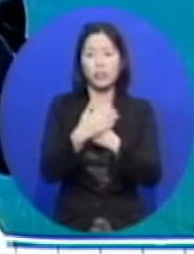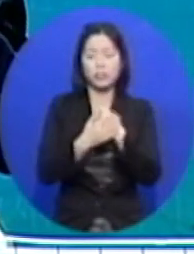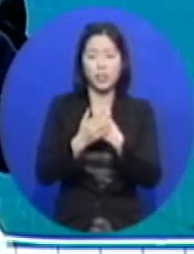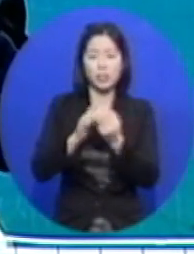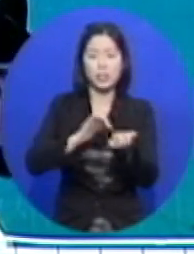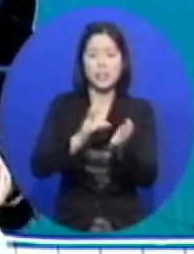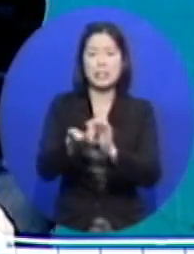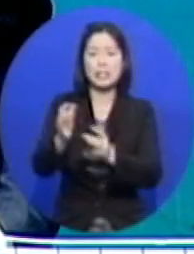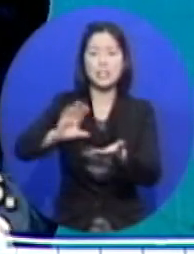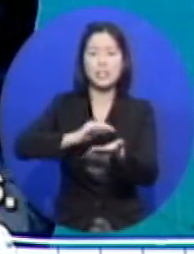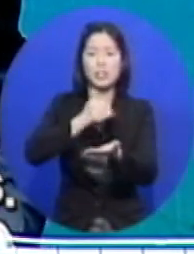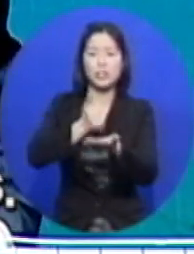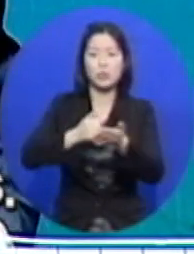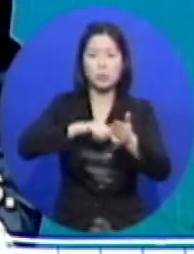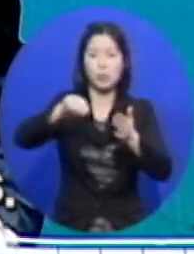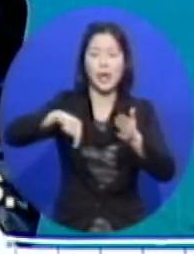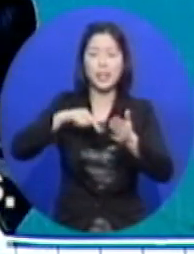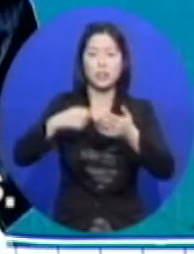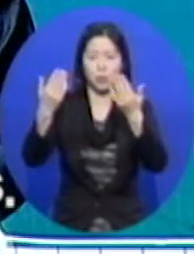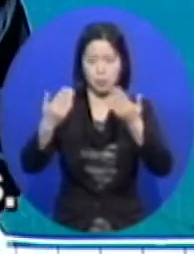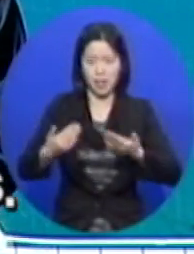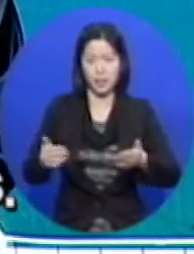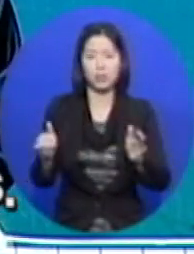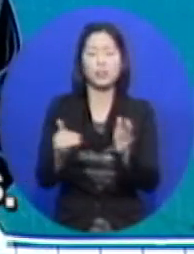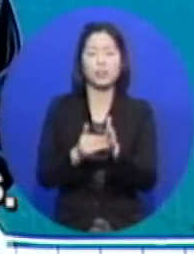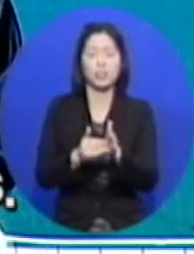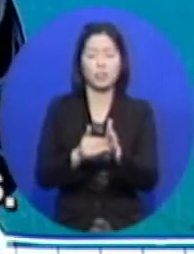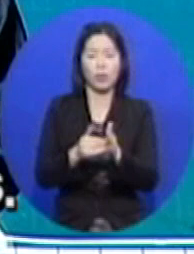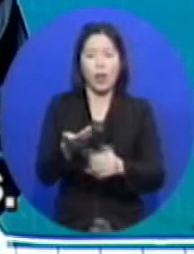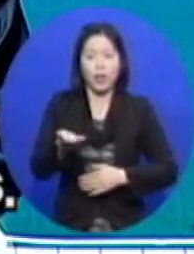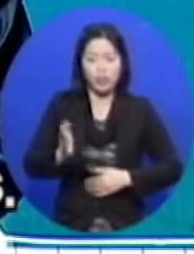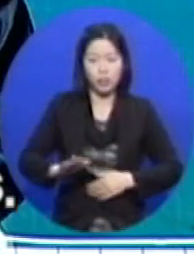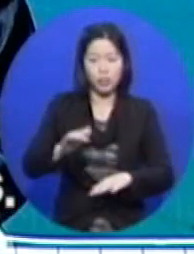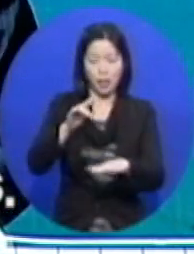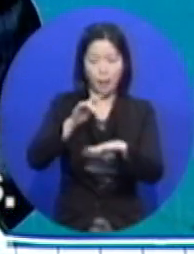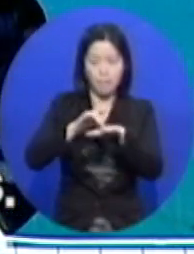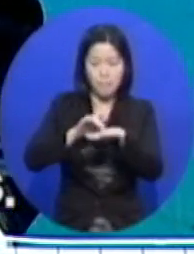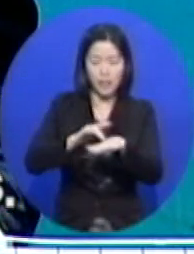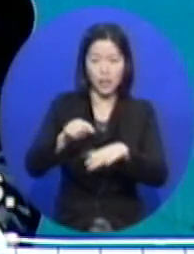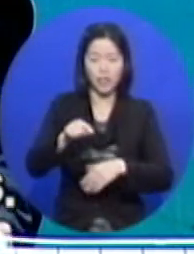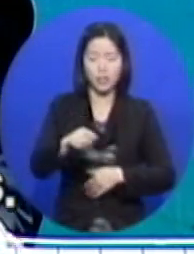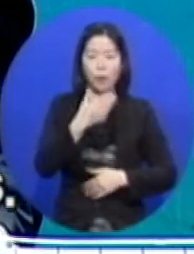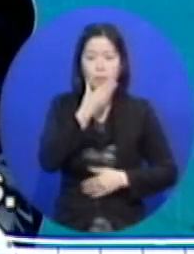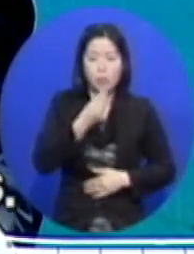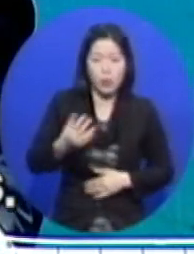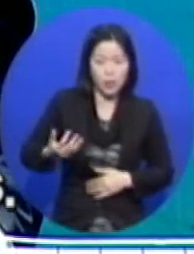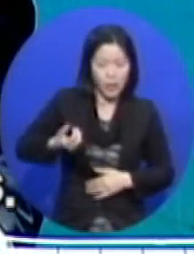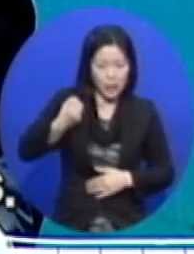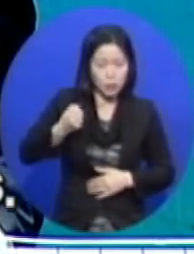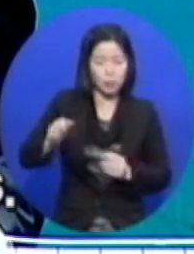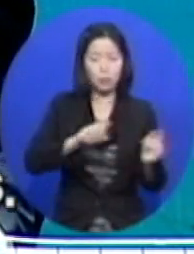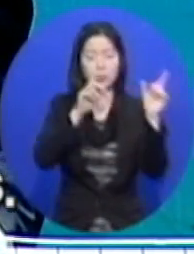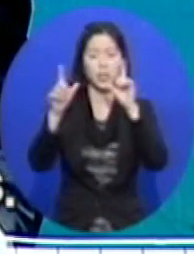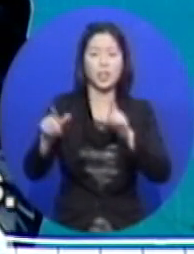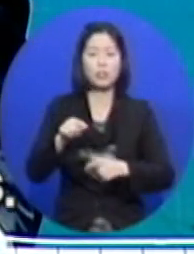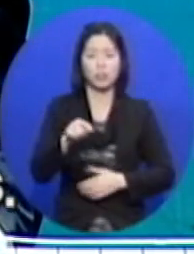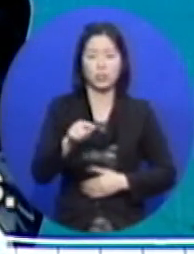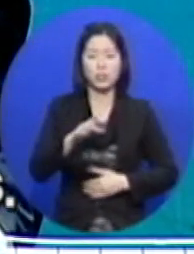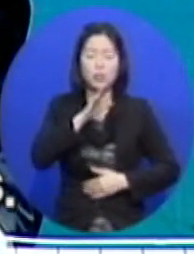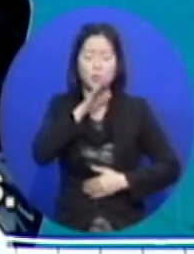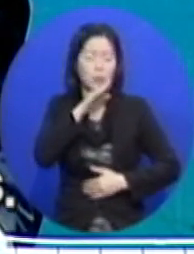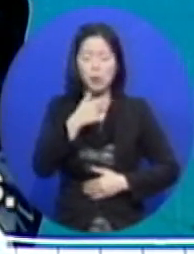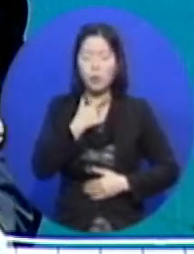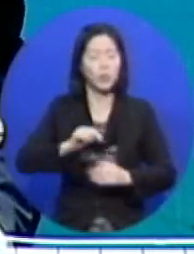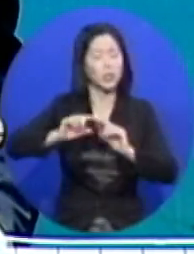받았어요 그런데 마귀가 우리가 그런 복을 받고 사는 것을 정말 원하지 않는